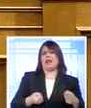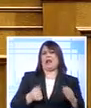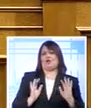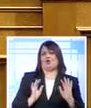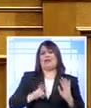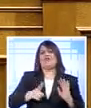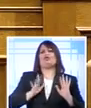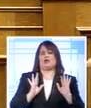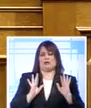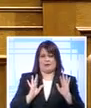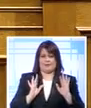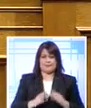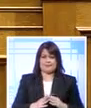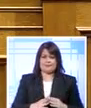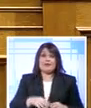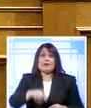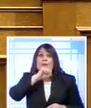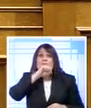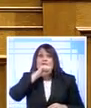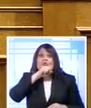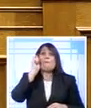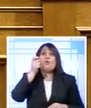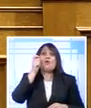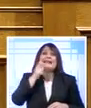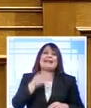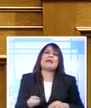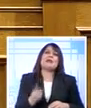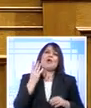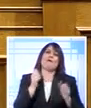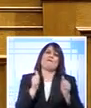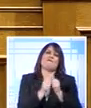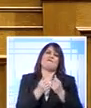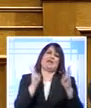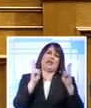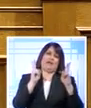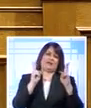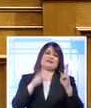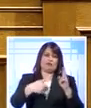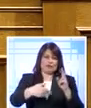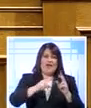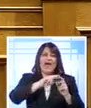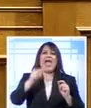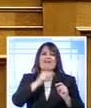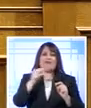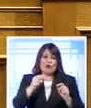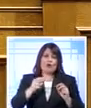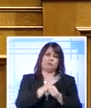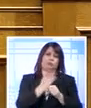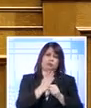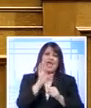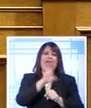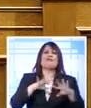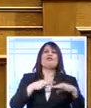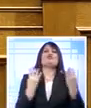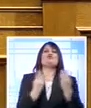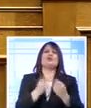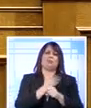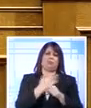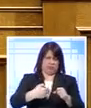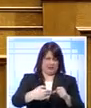Η δογματική προσήλωση στις νεοφιλελεύθερες πολιτικές. Αυτό θα διαλύσει το ευρώ. Αυτό θα διαλύσει την Ευρωζώνη. Με